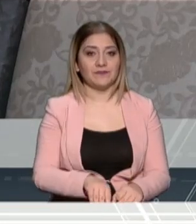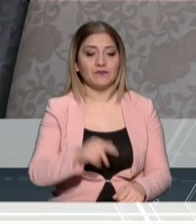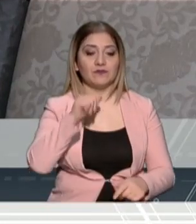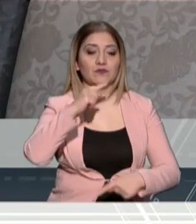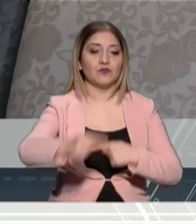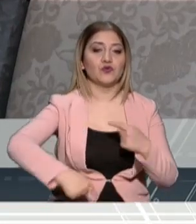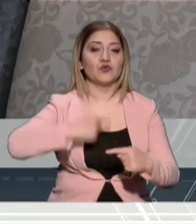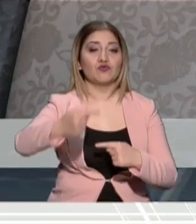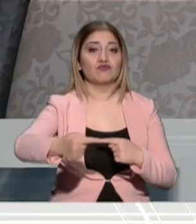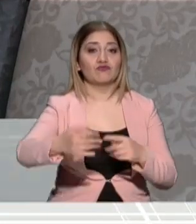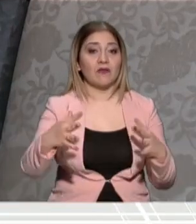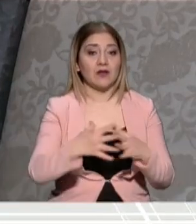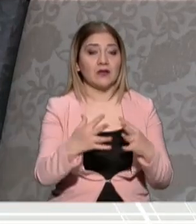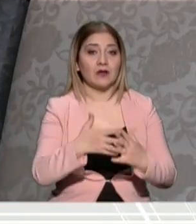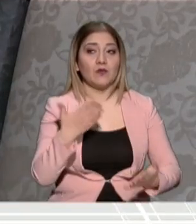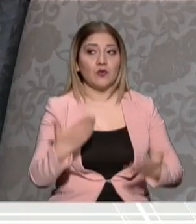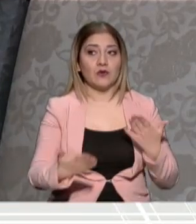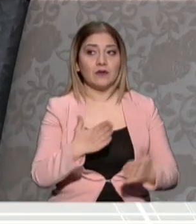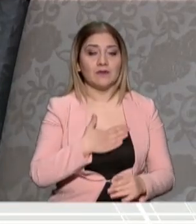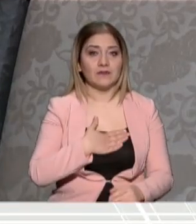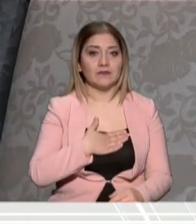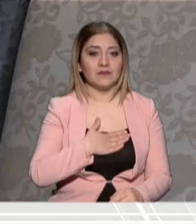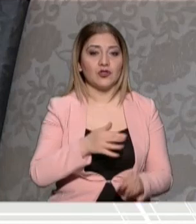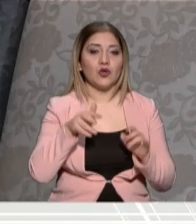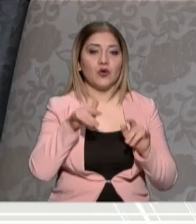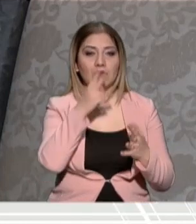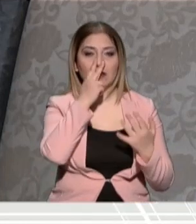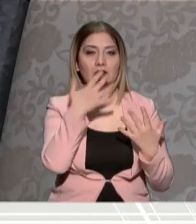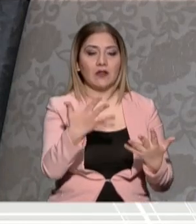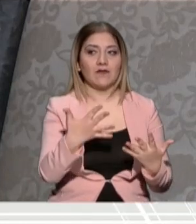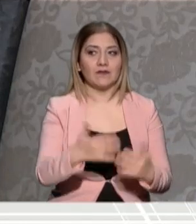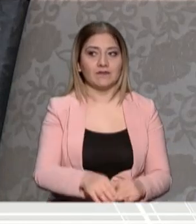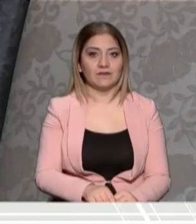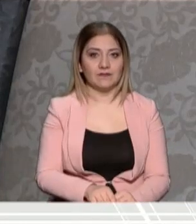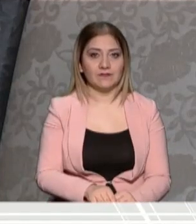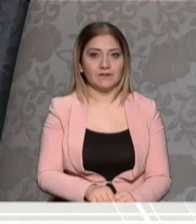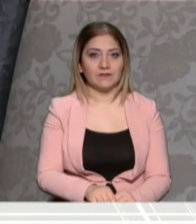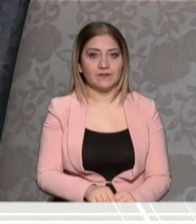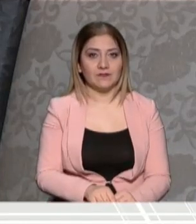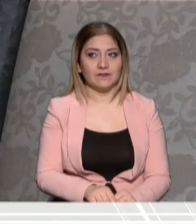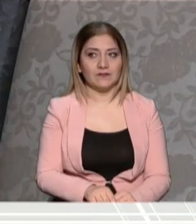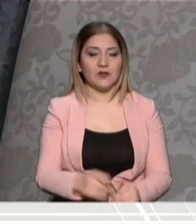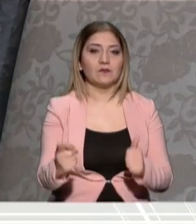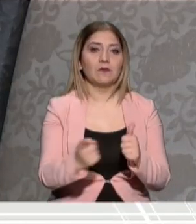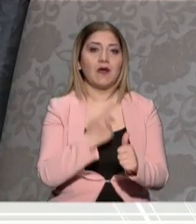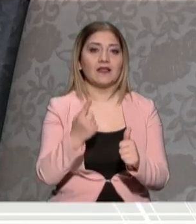հաջորդ ճակատամարտում մենք մեր անելիքը ցույց տանք ու դուրս գանք